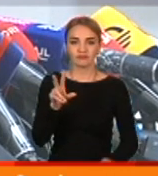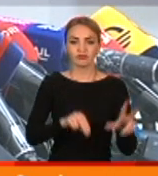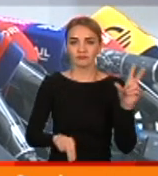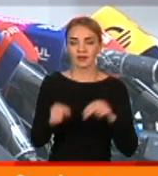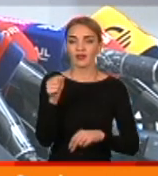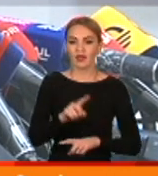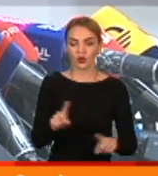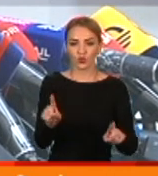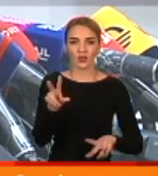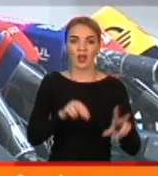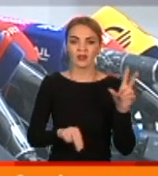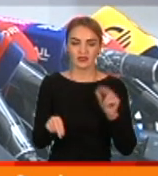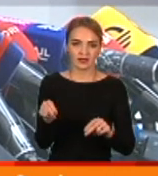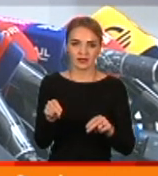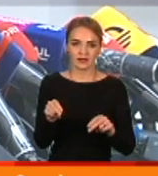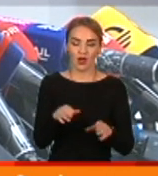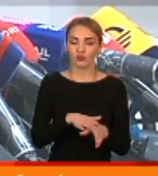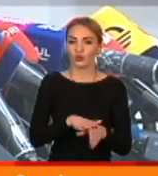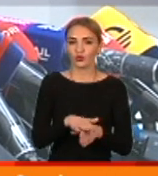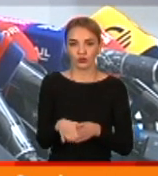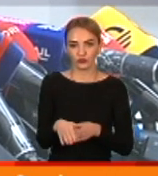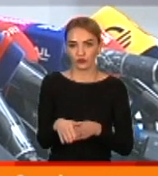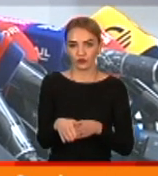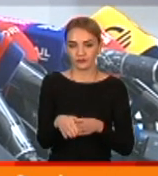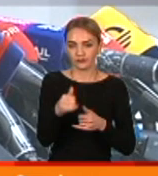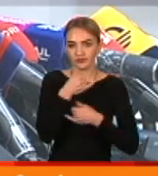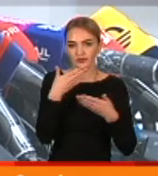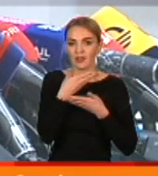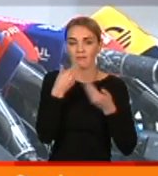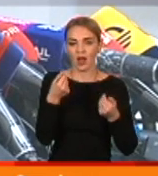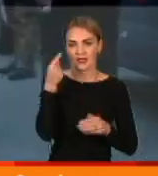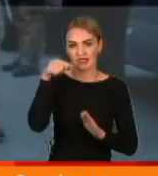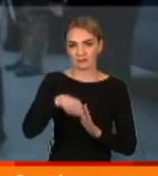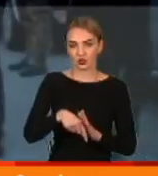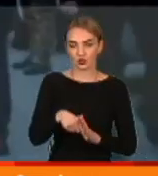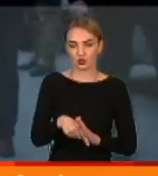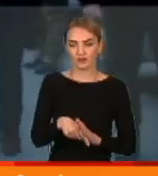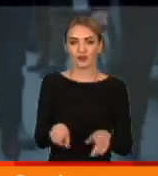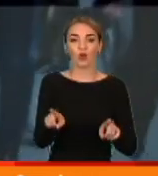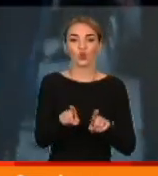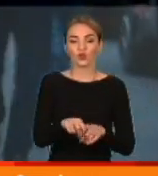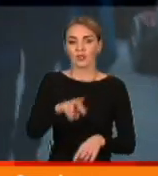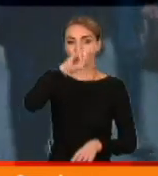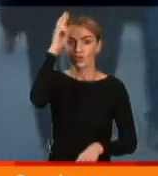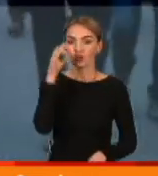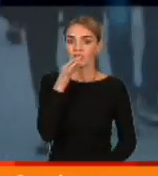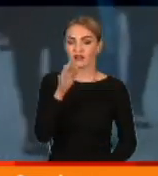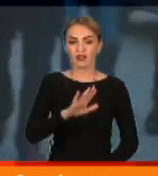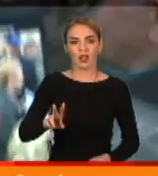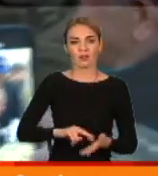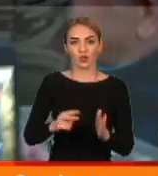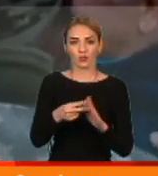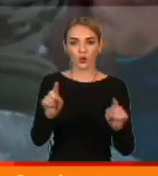те, на що надії покладати абсолютно немає ніякого змісту. Також Тимошенко заявила, що не